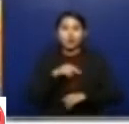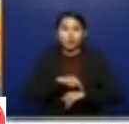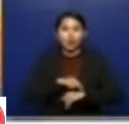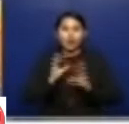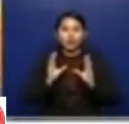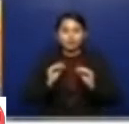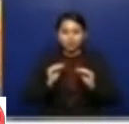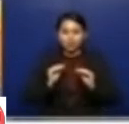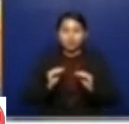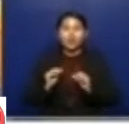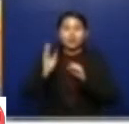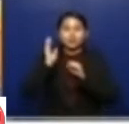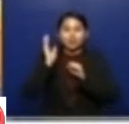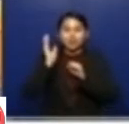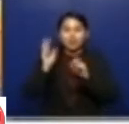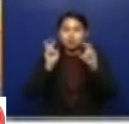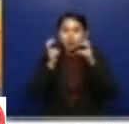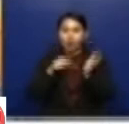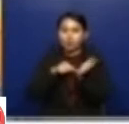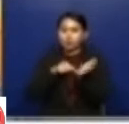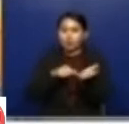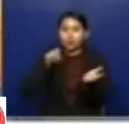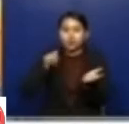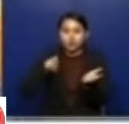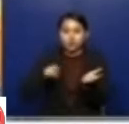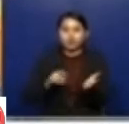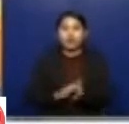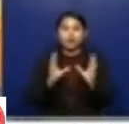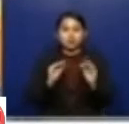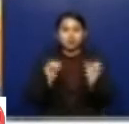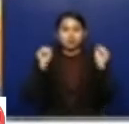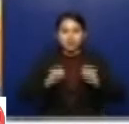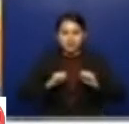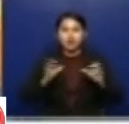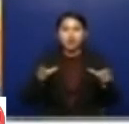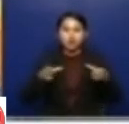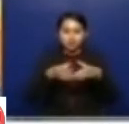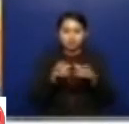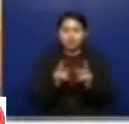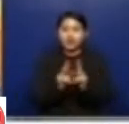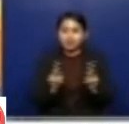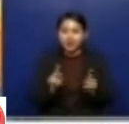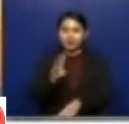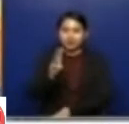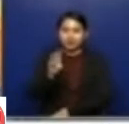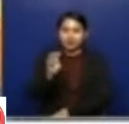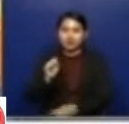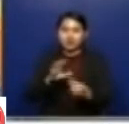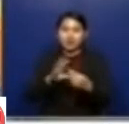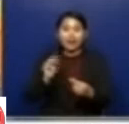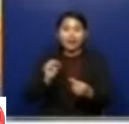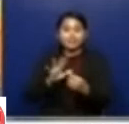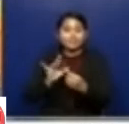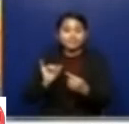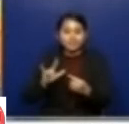เพื่อแถลงเสนอญัตติด่วนขอให้ที่ประชุมมีมติตั้งคณะกรรมการวิสามัญศึกษาเ